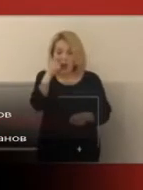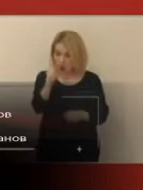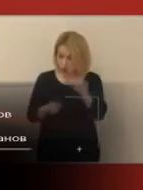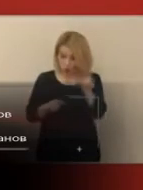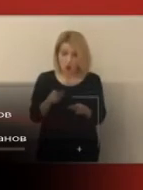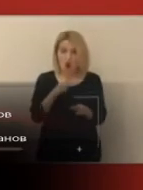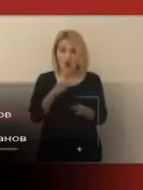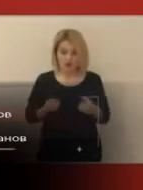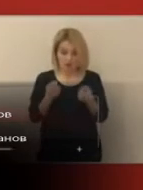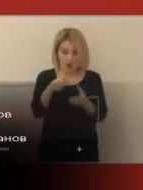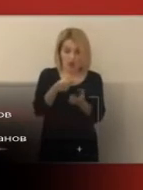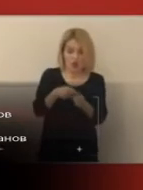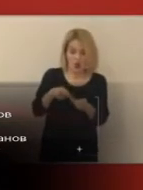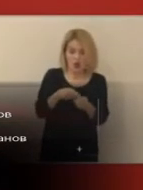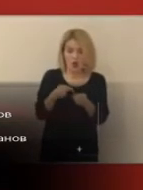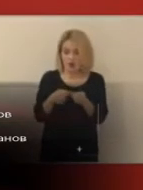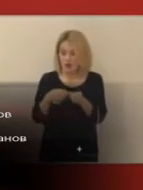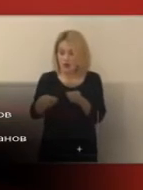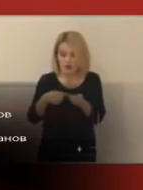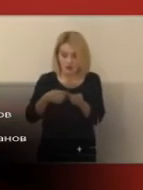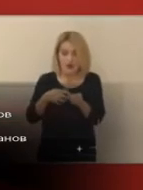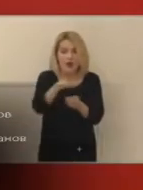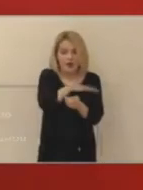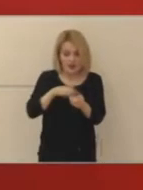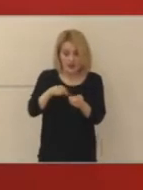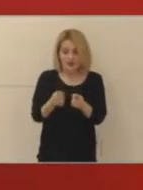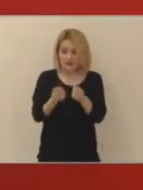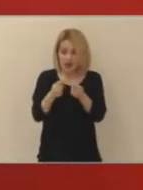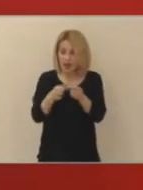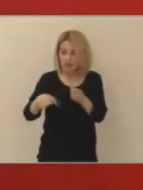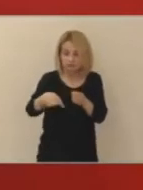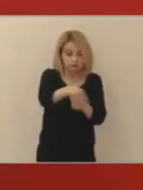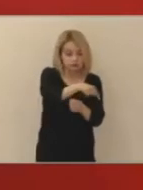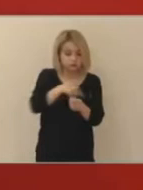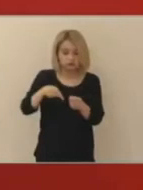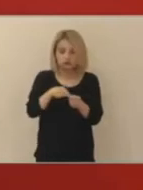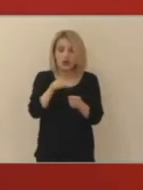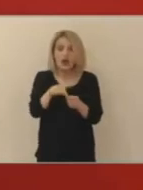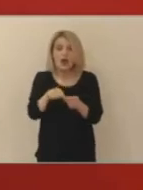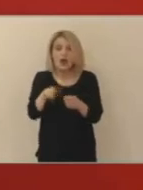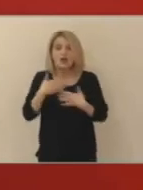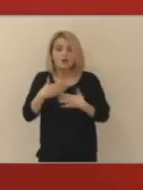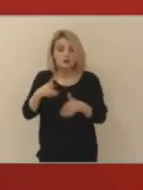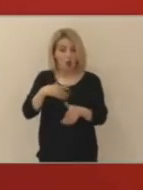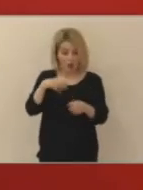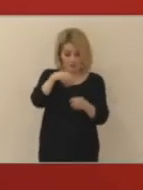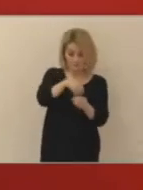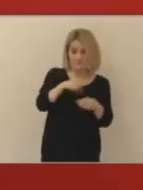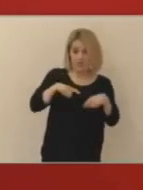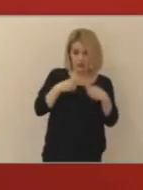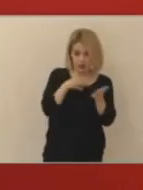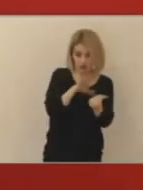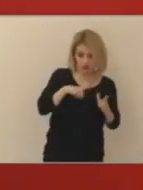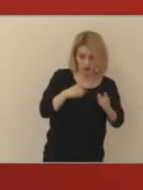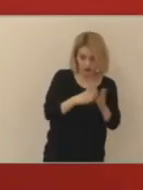на селото, значи или на населеното место, значи територијата на населеното место каде што земјоделецот има место на живење. Без оглед